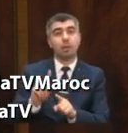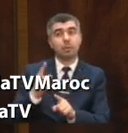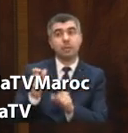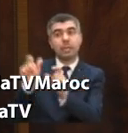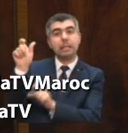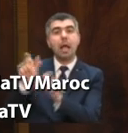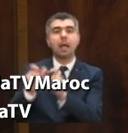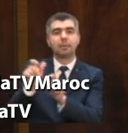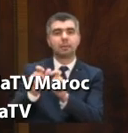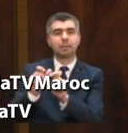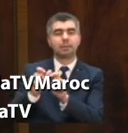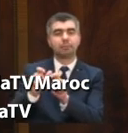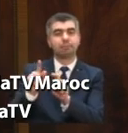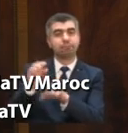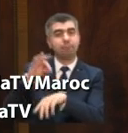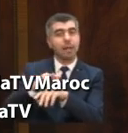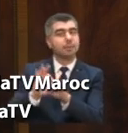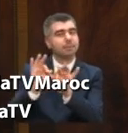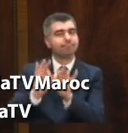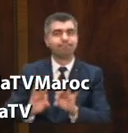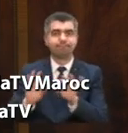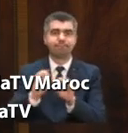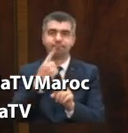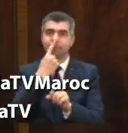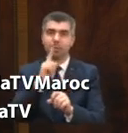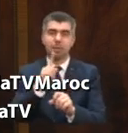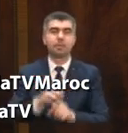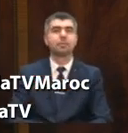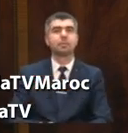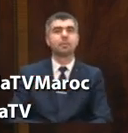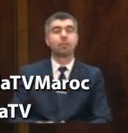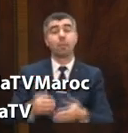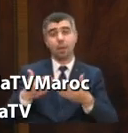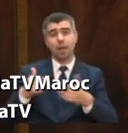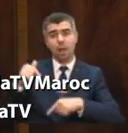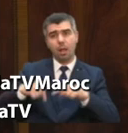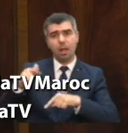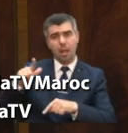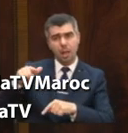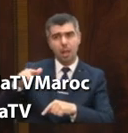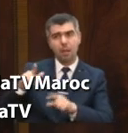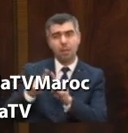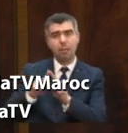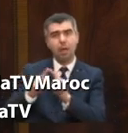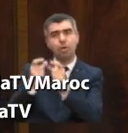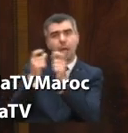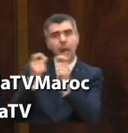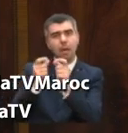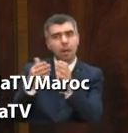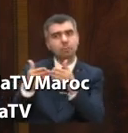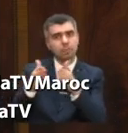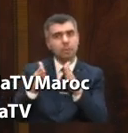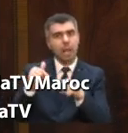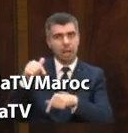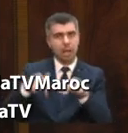السلامة والصحة ديال ديال ديال المواطنين المغاربة. بدأت اليوم مقاولات كبيرة تفتح الأبواب ديالها، صحيح اللي